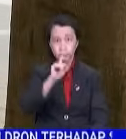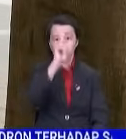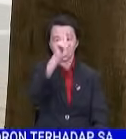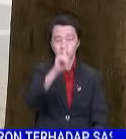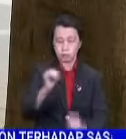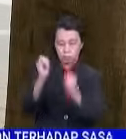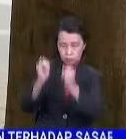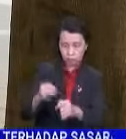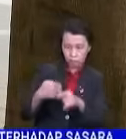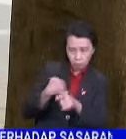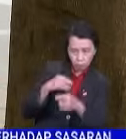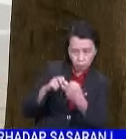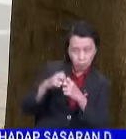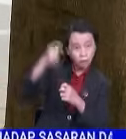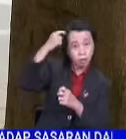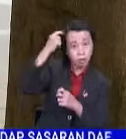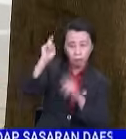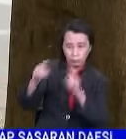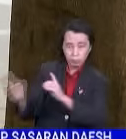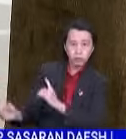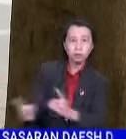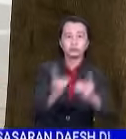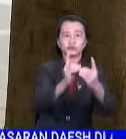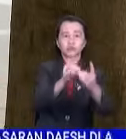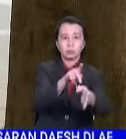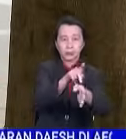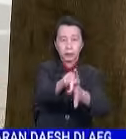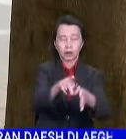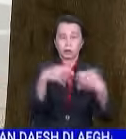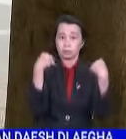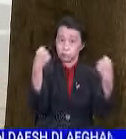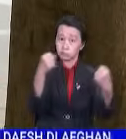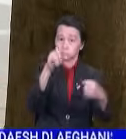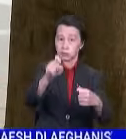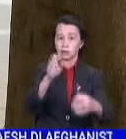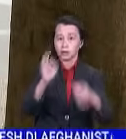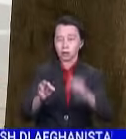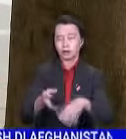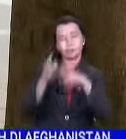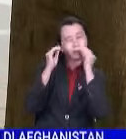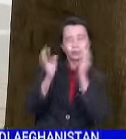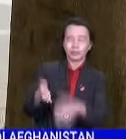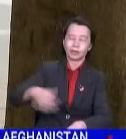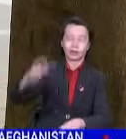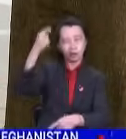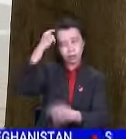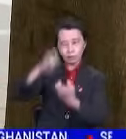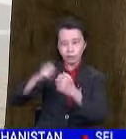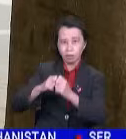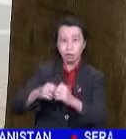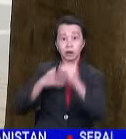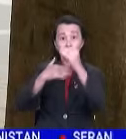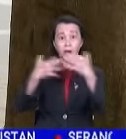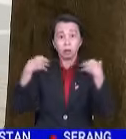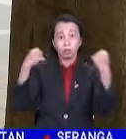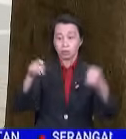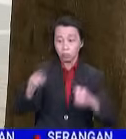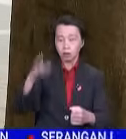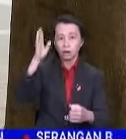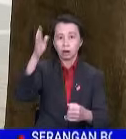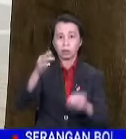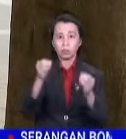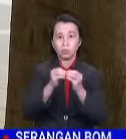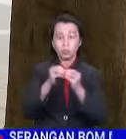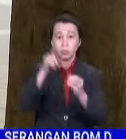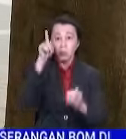individu yang mengalaminya segera berjumpa pakar kesehatan jika dibiarkan berlarut and tahap kesehatan mental akan